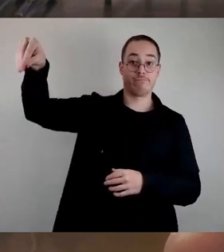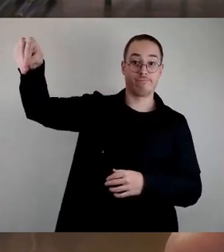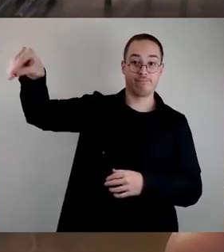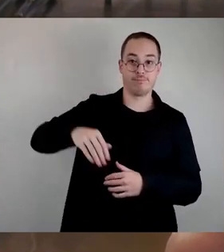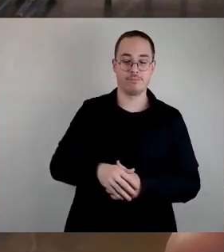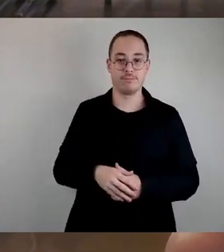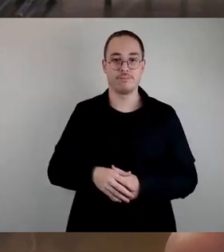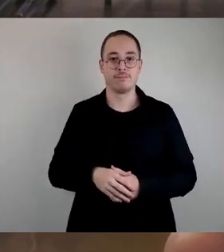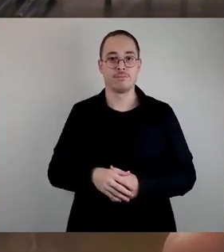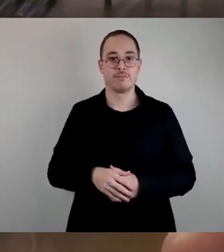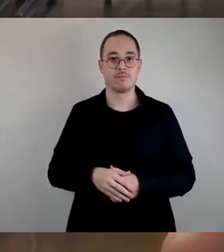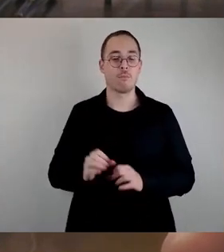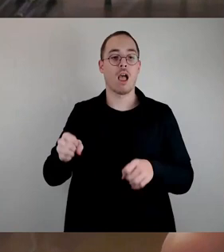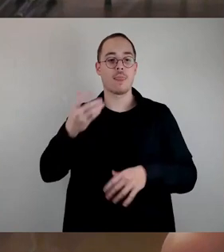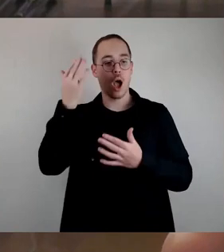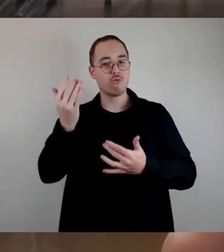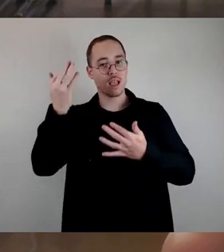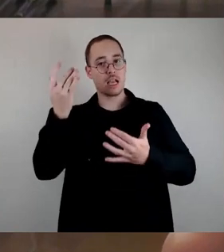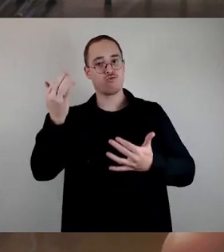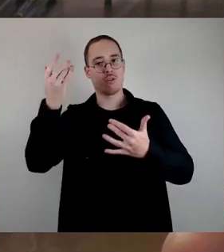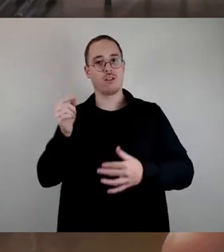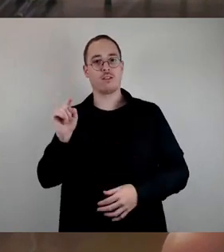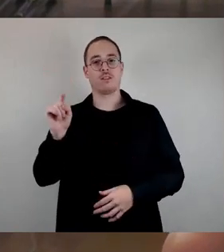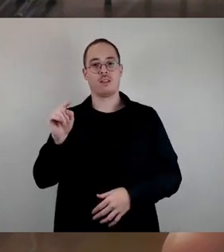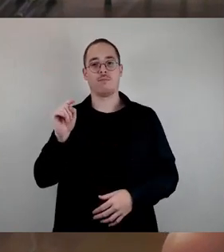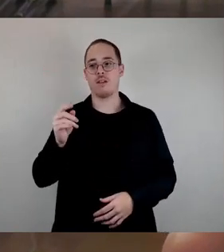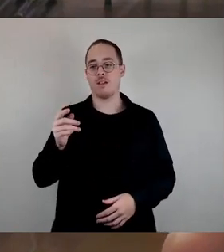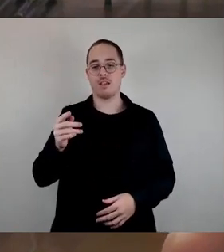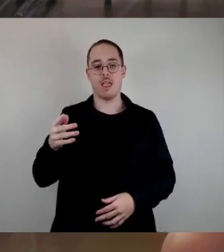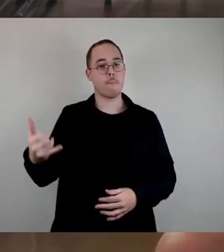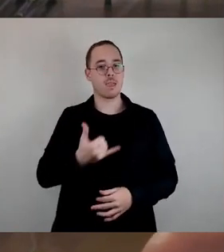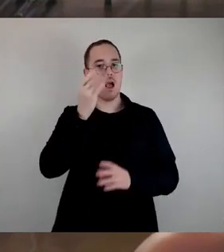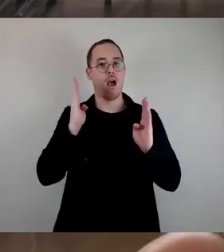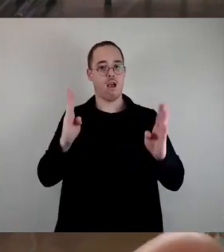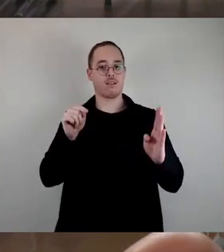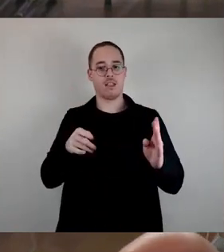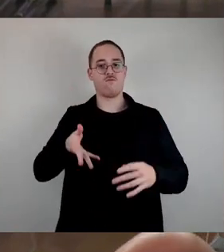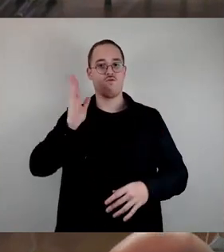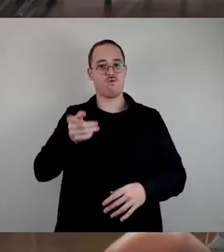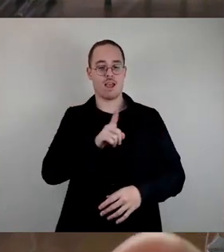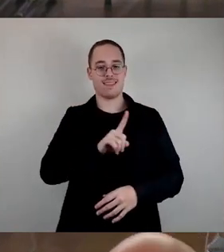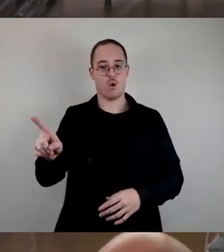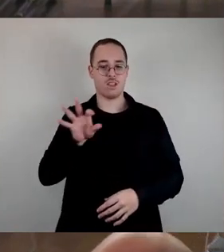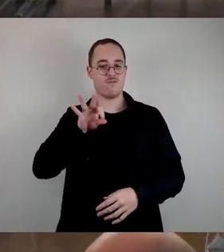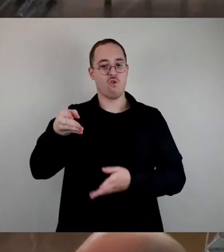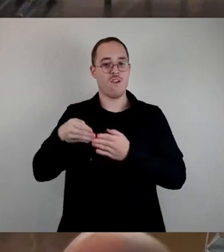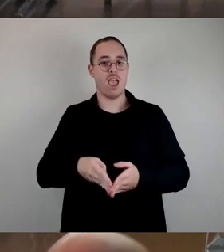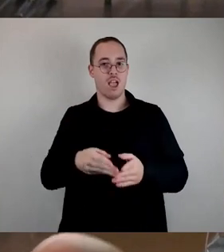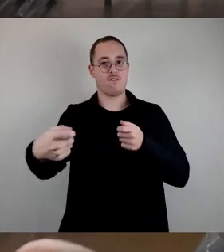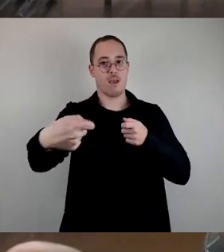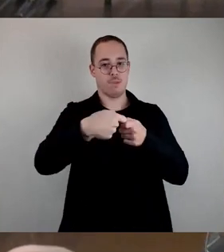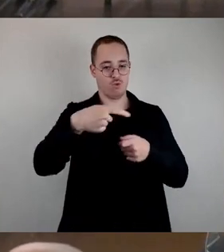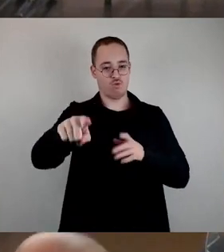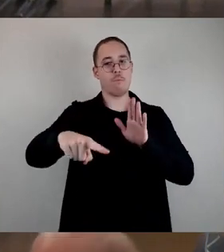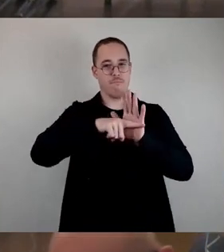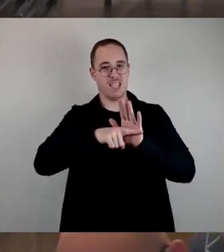Dann kann man ausrechnen, sind die 500.000, die jährlich für eine Fährverbindung minus den Verkehrsbetrieben angerechnet sollen.